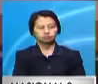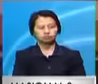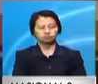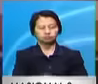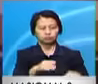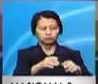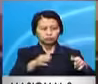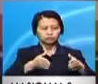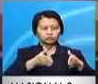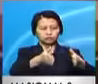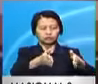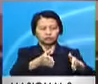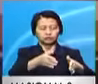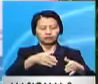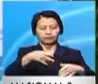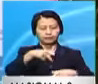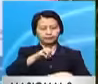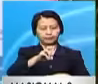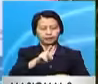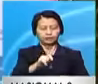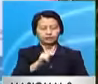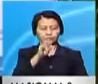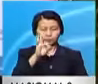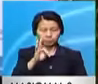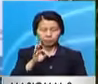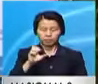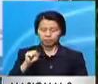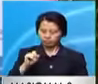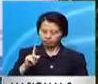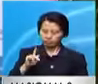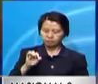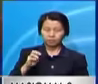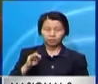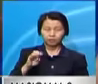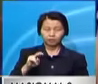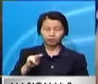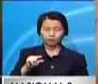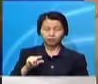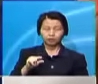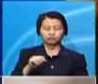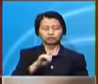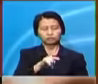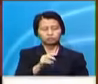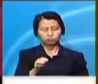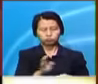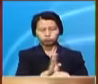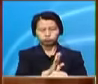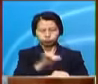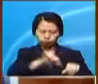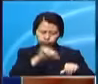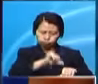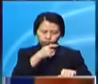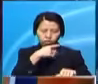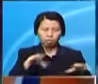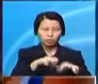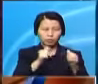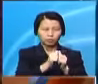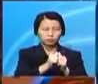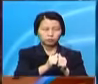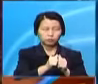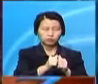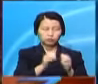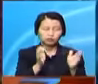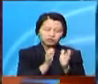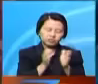Bertempat di Jalan Pantai Parit 9 dekat Skinchan, perusahaan sos cili asli Khatijah bermula dengan mengusahakan keripik